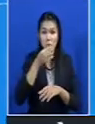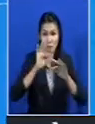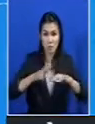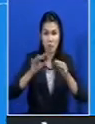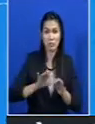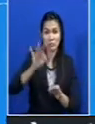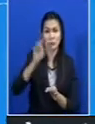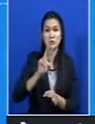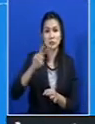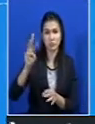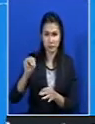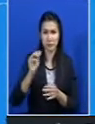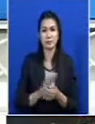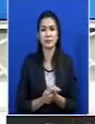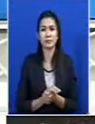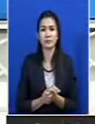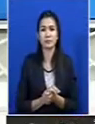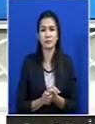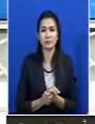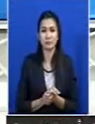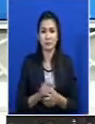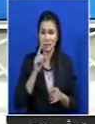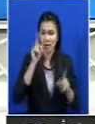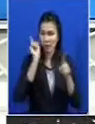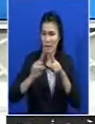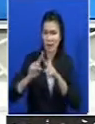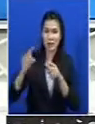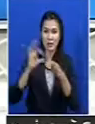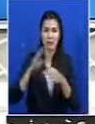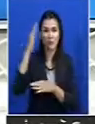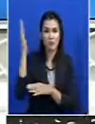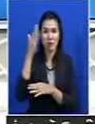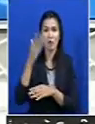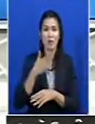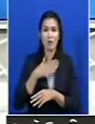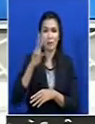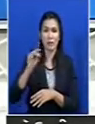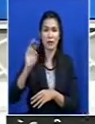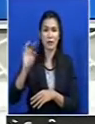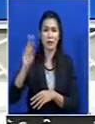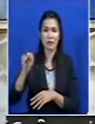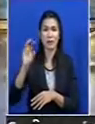จะมีคลื่น2เมตรนะครับและทั้งหมดเป็นการตรวจสอบสภาพอากาศในนาวเวเธอร์ครับ